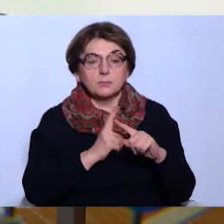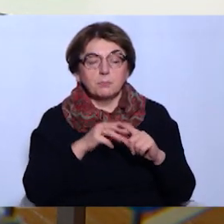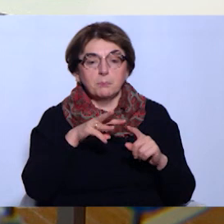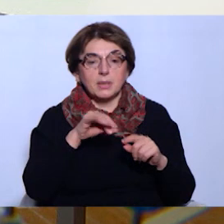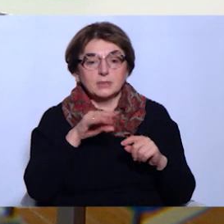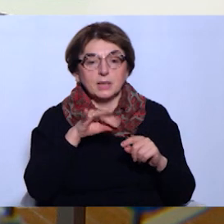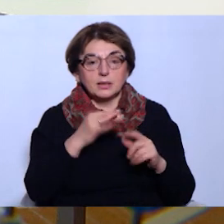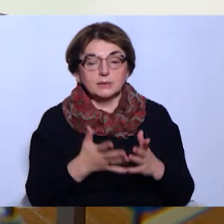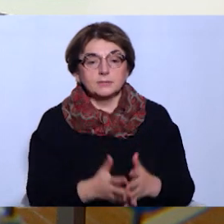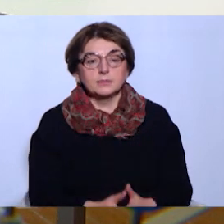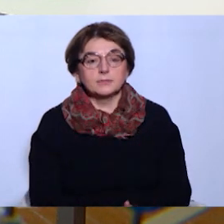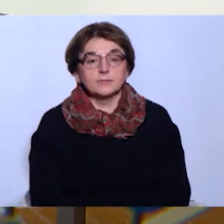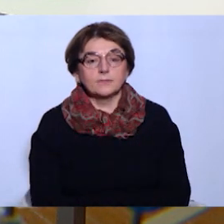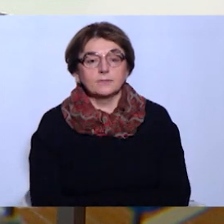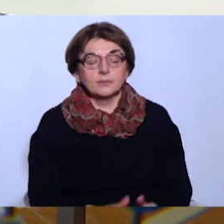მეტალი.